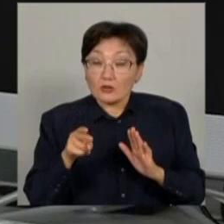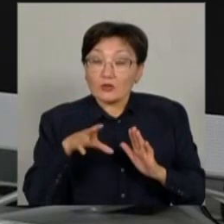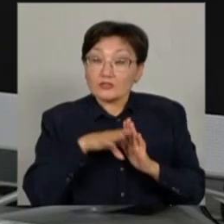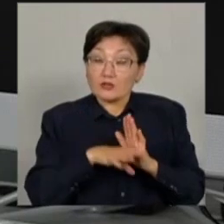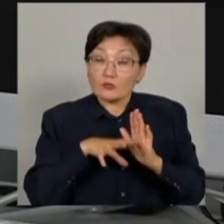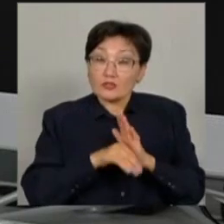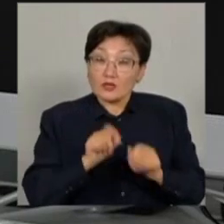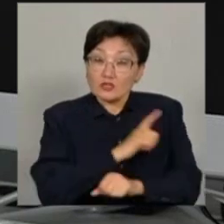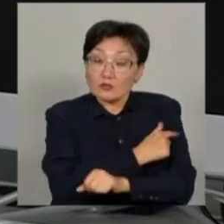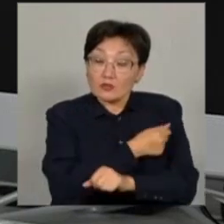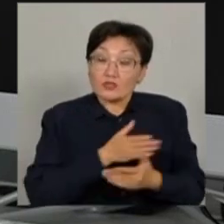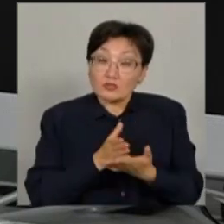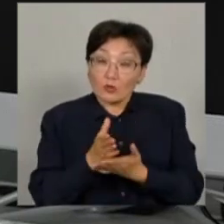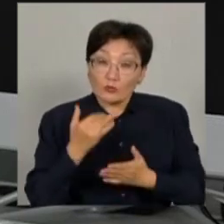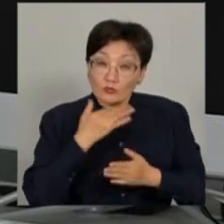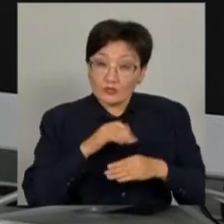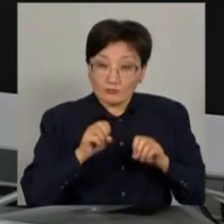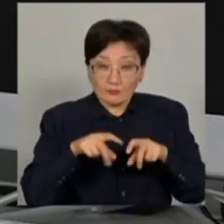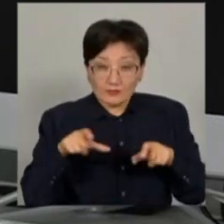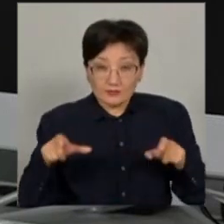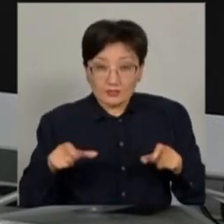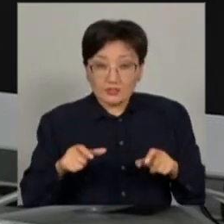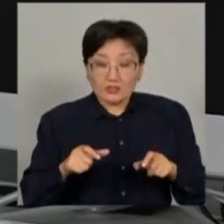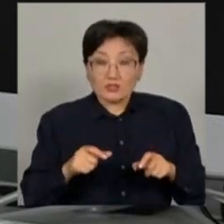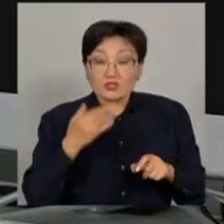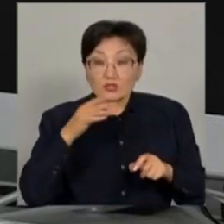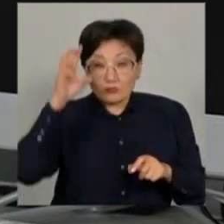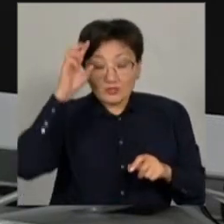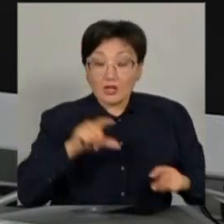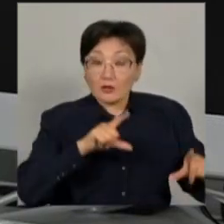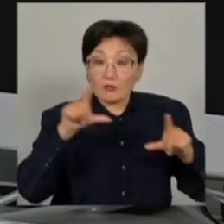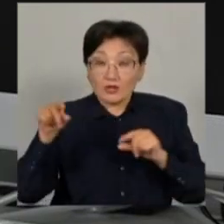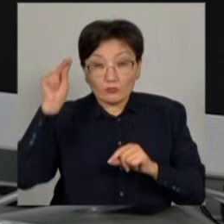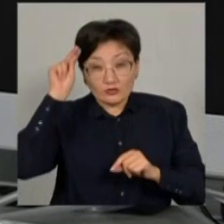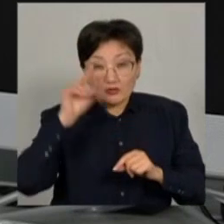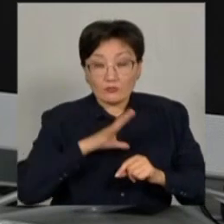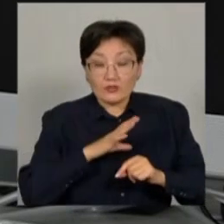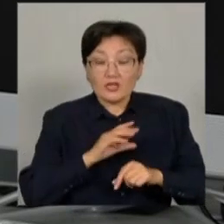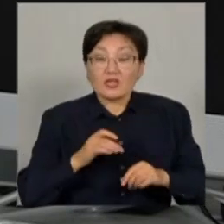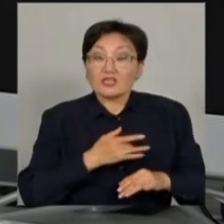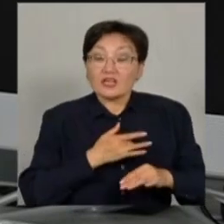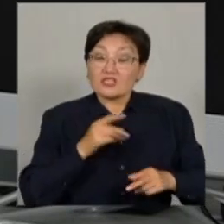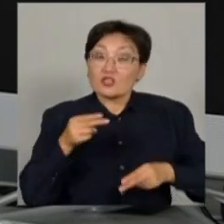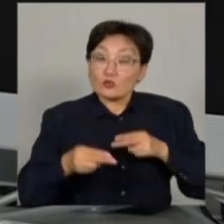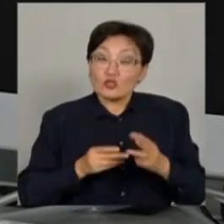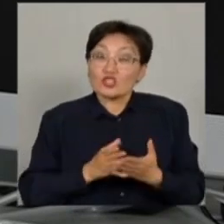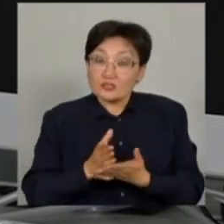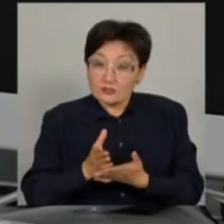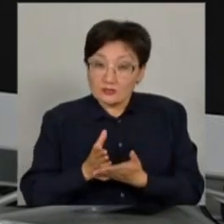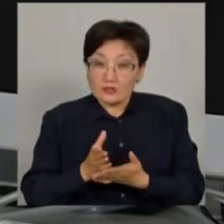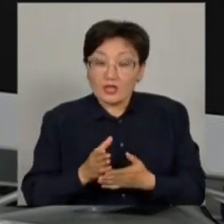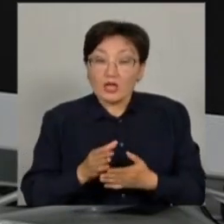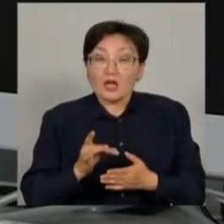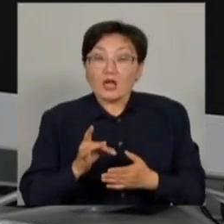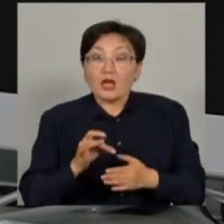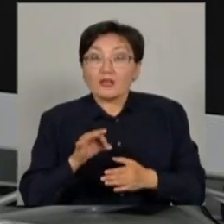ішінде медицина бағыты бойынша көптеген мамандар шетелден оқып келді. Оның ішінде әсіресе кардиохирургия саласында,